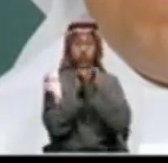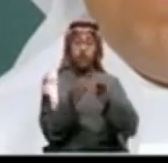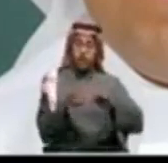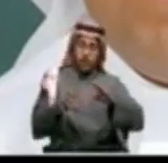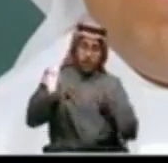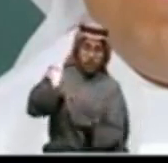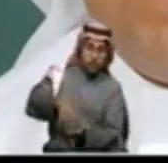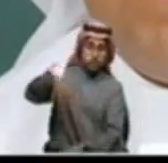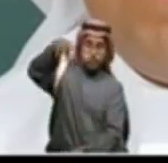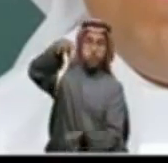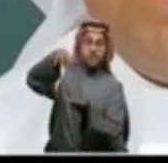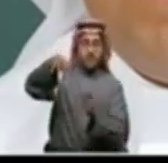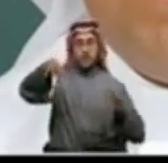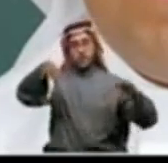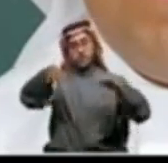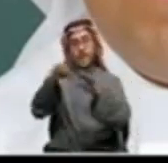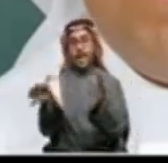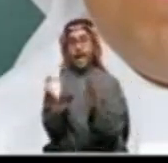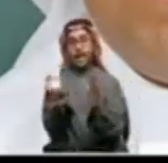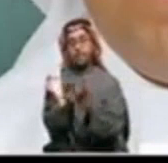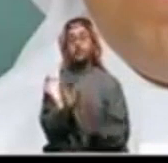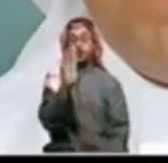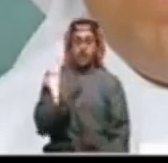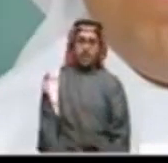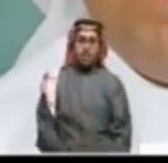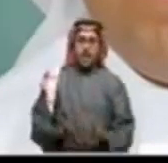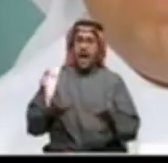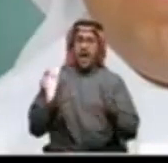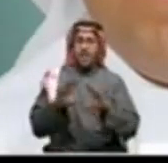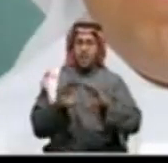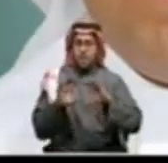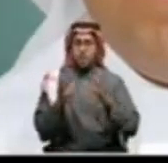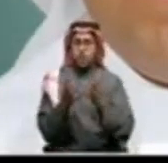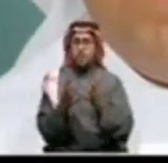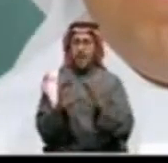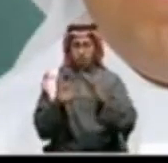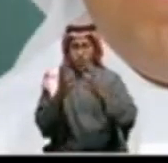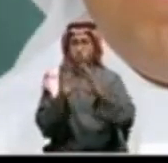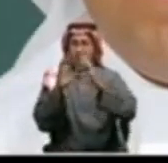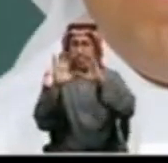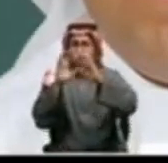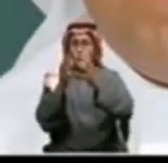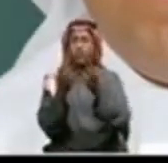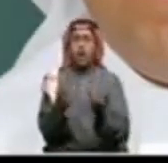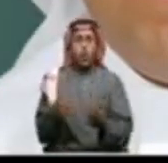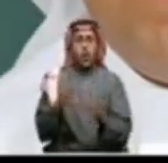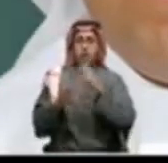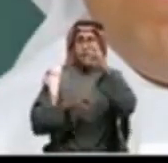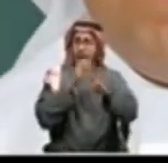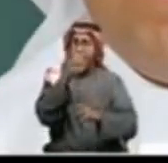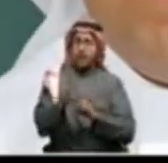اليومية لسكان وزوار المدن. المجمعات الترفيهية راح تكون منصة تسمح